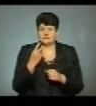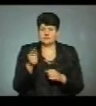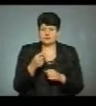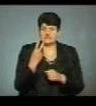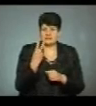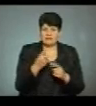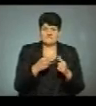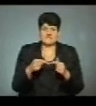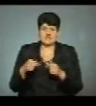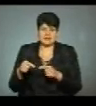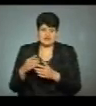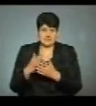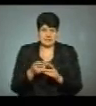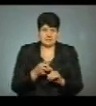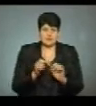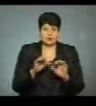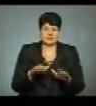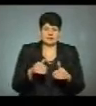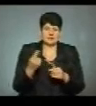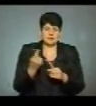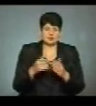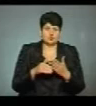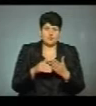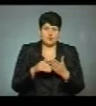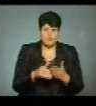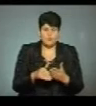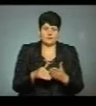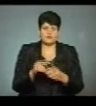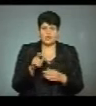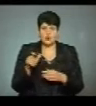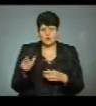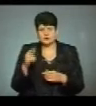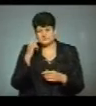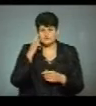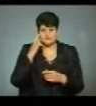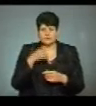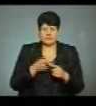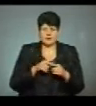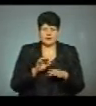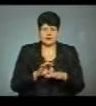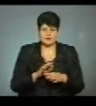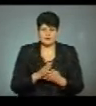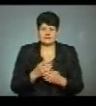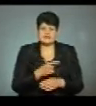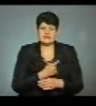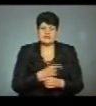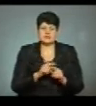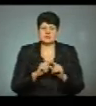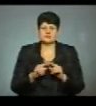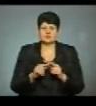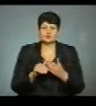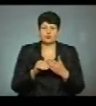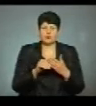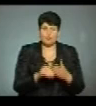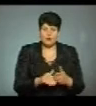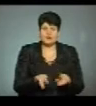інфекційних відділення, в яких можуть надавати першу допомогу хворим на коронавірус і людям з підозрою на цю інфекцію. Це є лікарня швидкої допомоги,